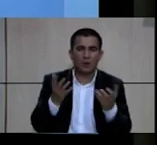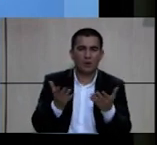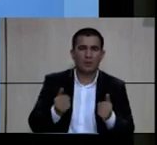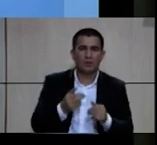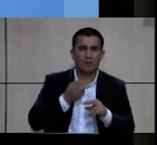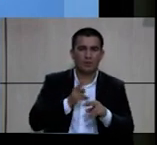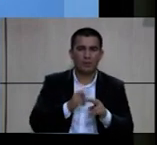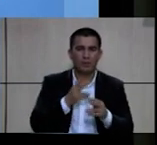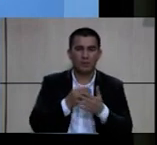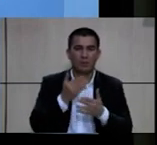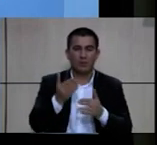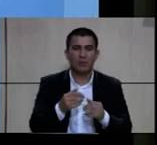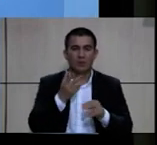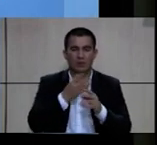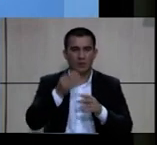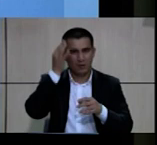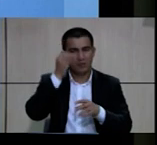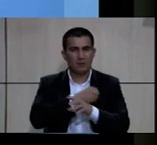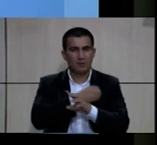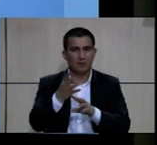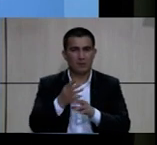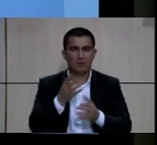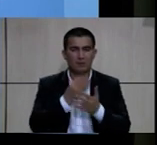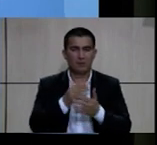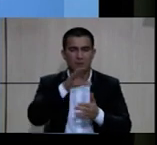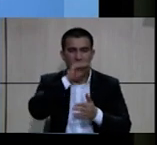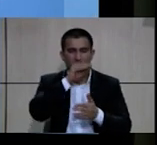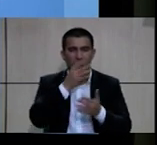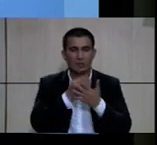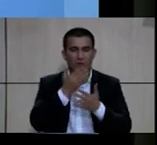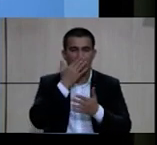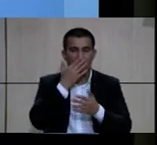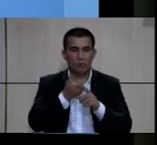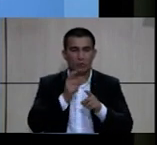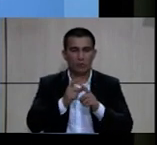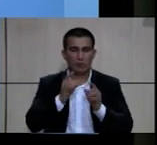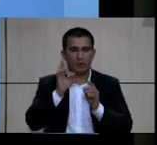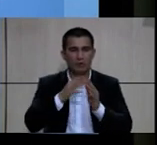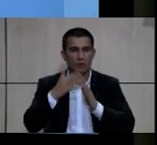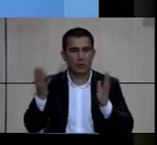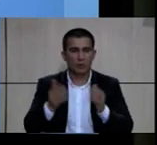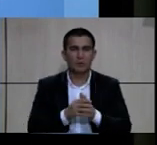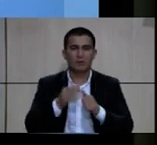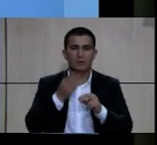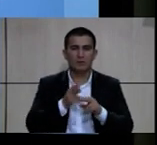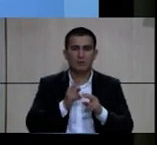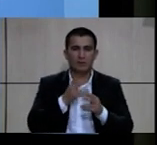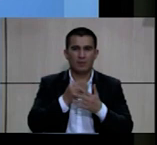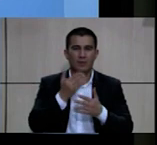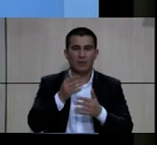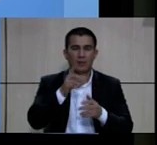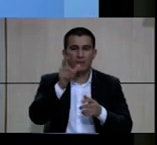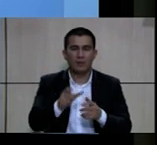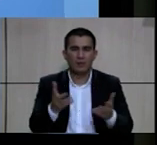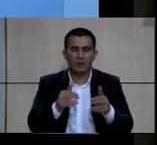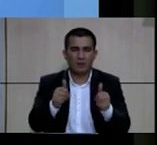sifati qanaqa? Junli, tumshug'i keng. Uchinchisi, felini aniqlab